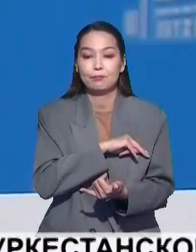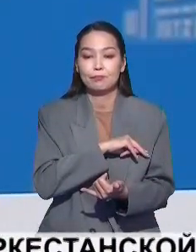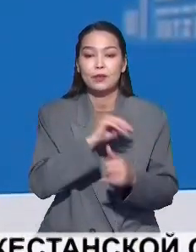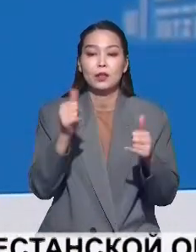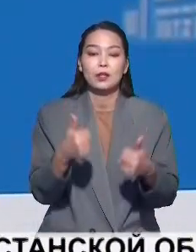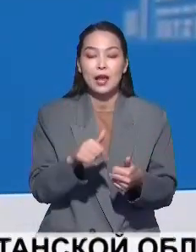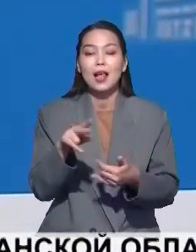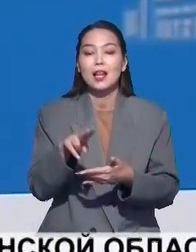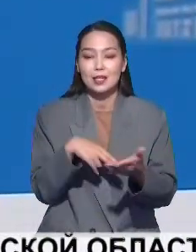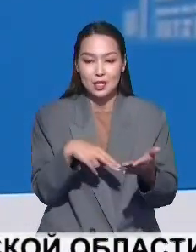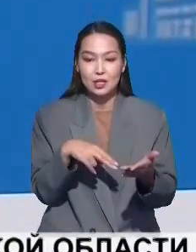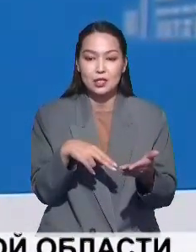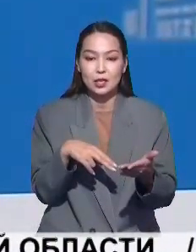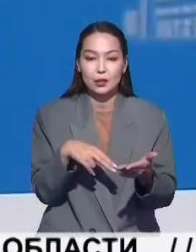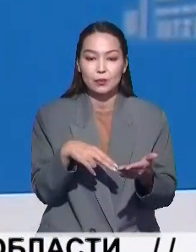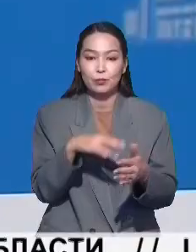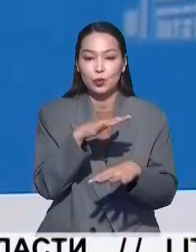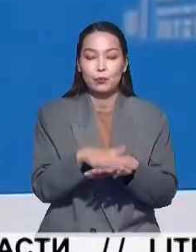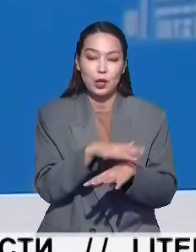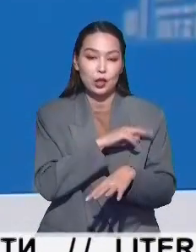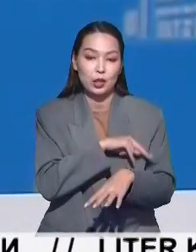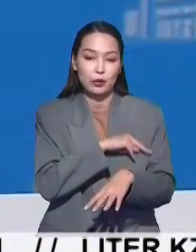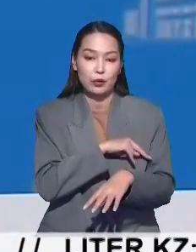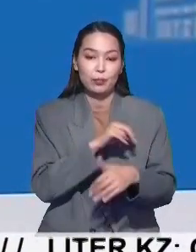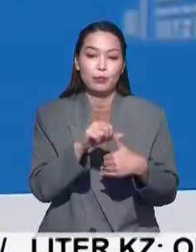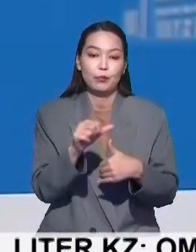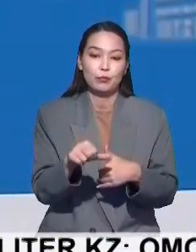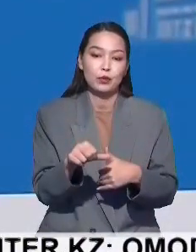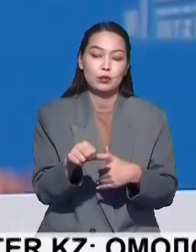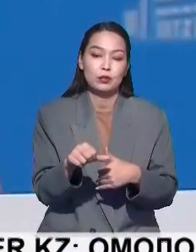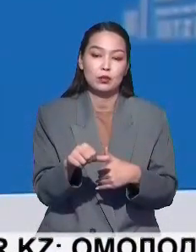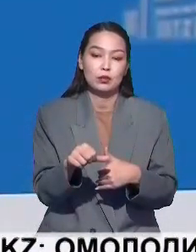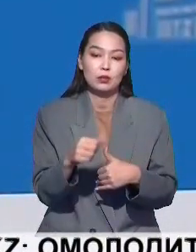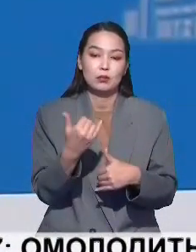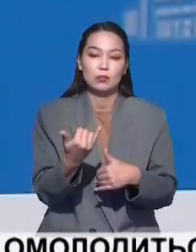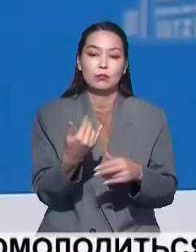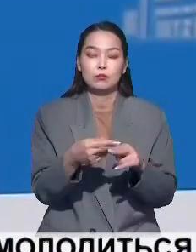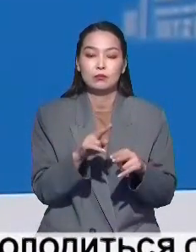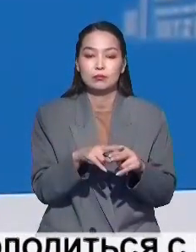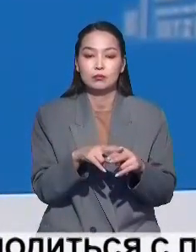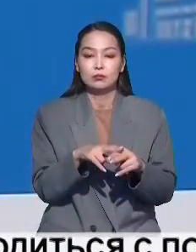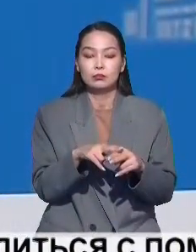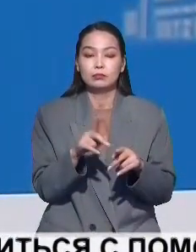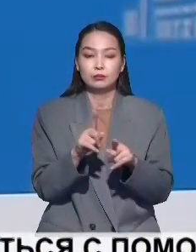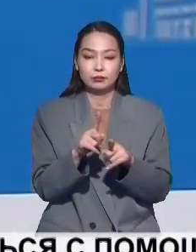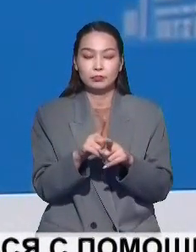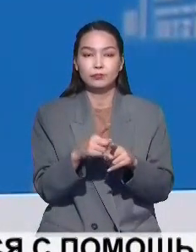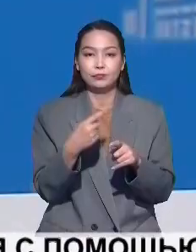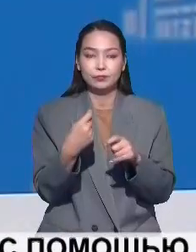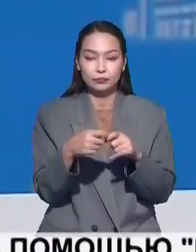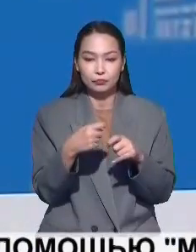оформления лицензии на банковскую деятельность. Кроме этого, вот у нас зашел катарский инвестор,